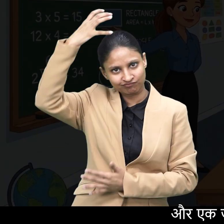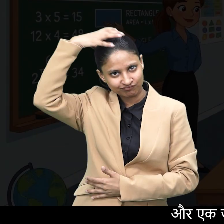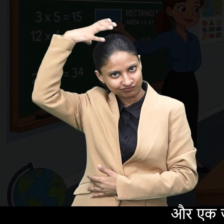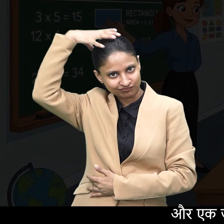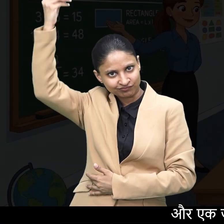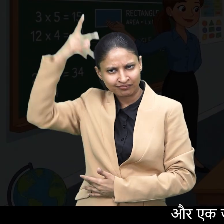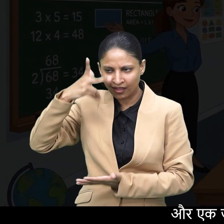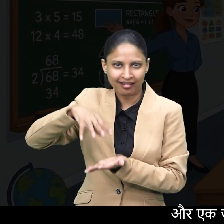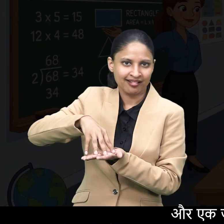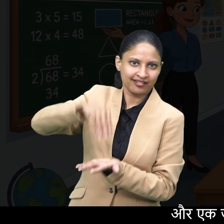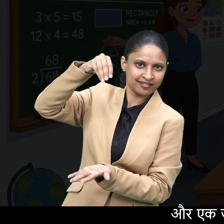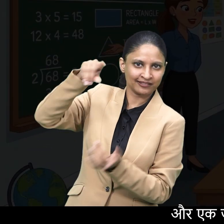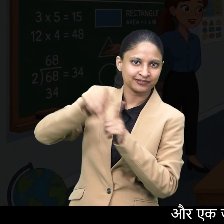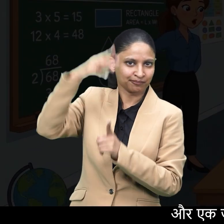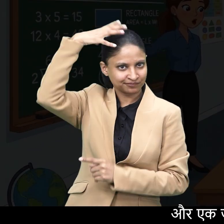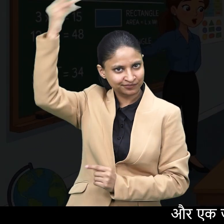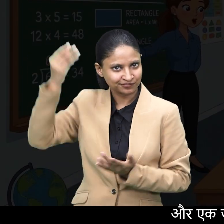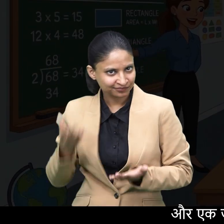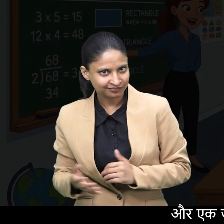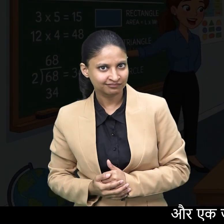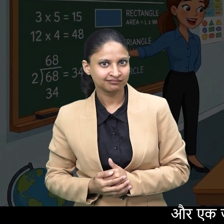और एक जन्मदिन की टोपी एक शंकु है।